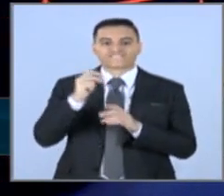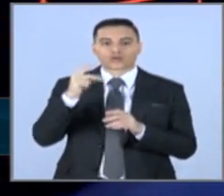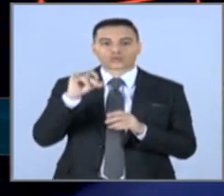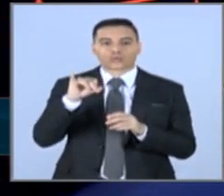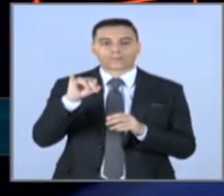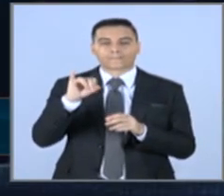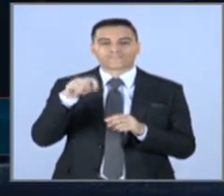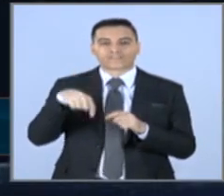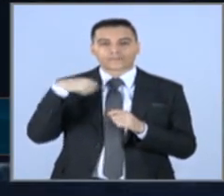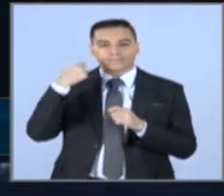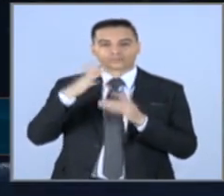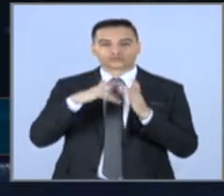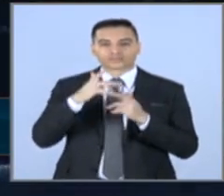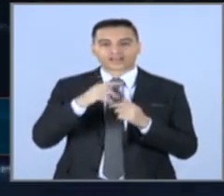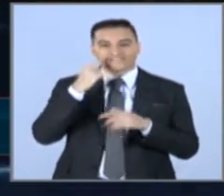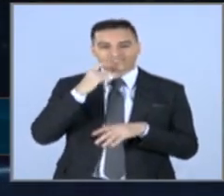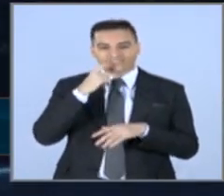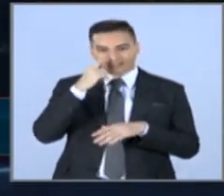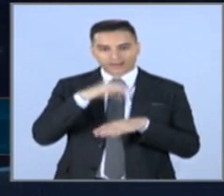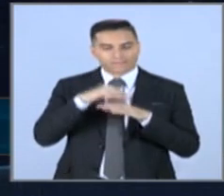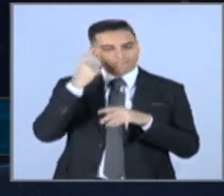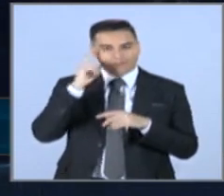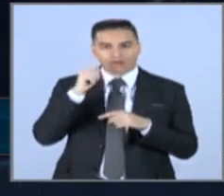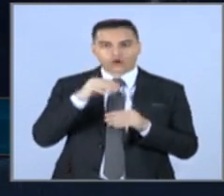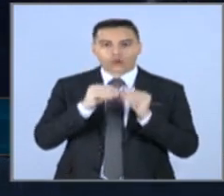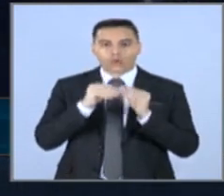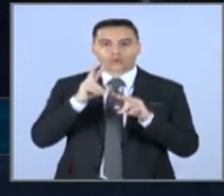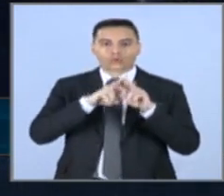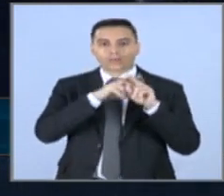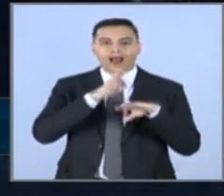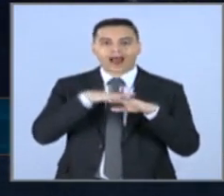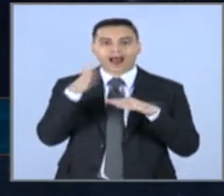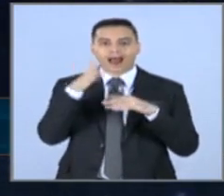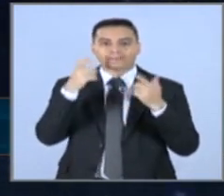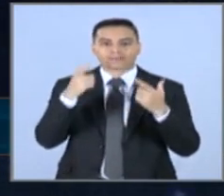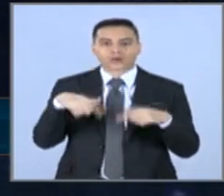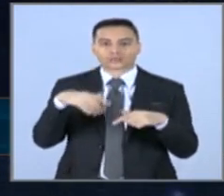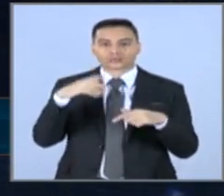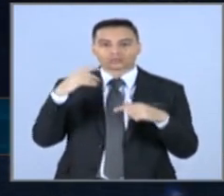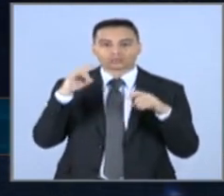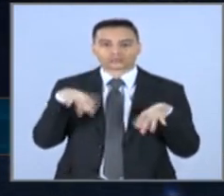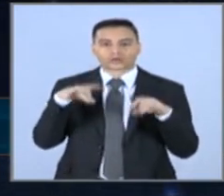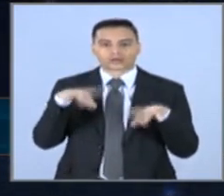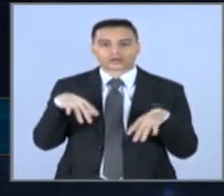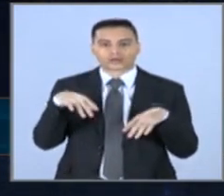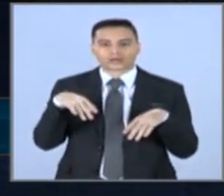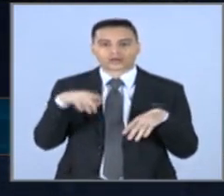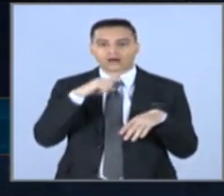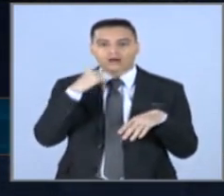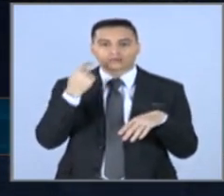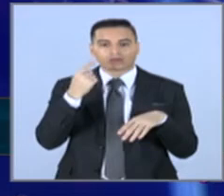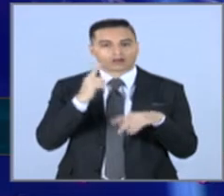مسلسل الناس في كفر عسكر، فمن هي؟ ما هو لون النجوم على علم دولة أستراليا؟ أستراليا